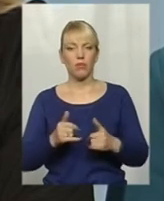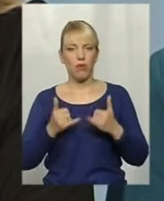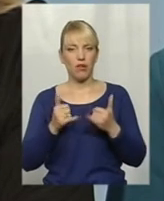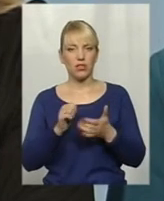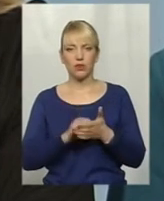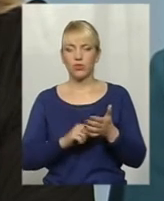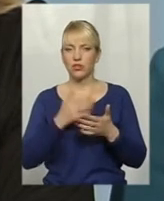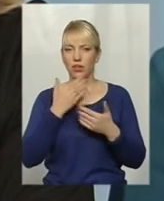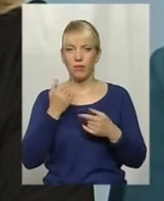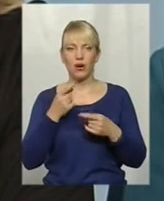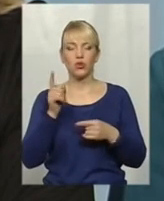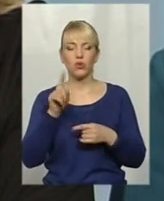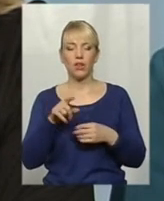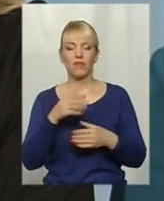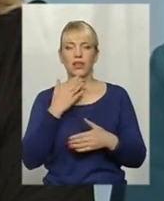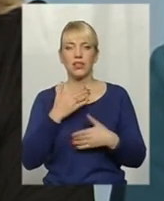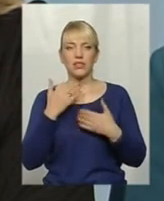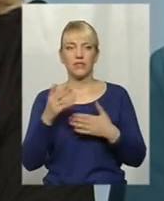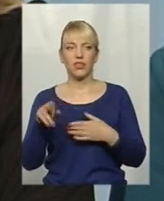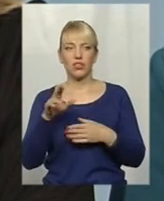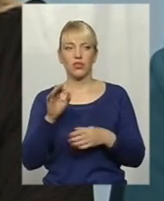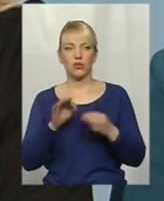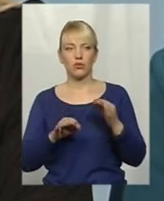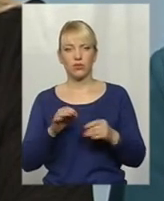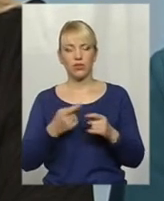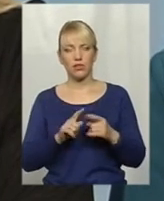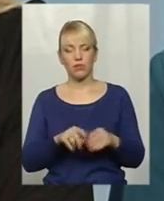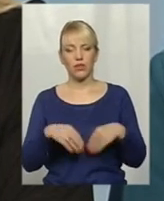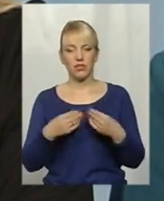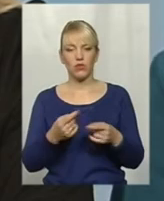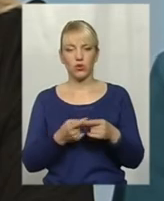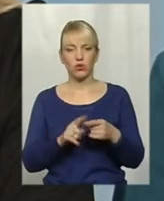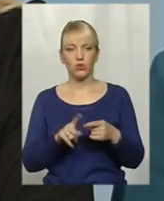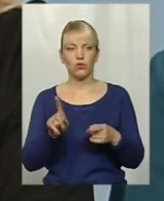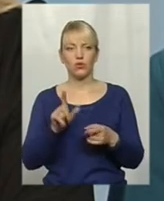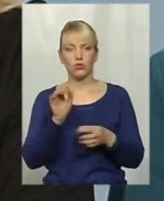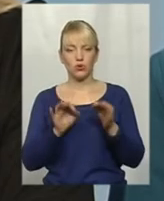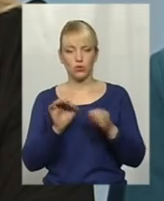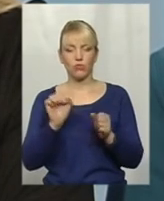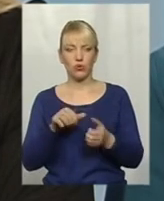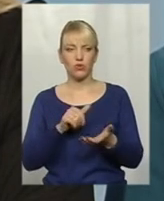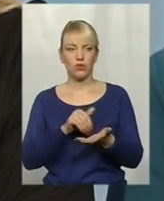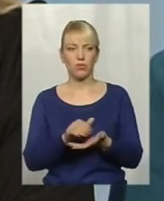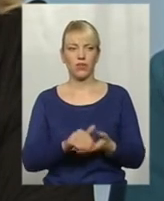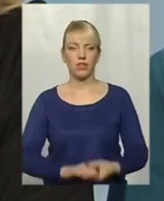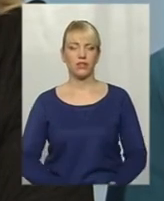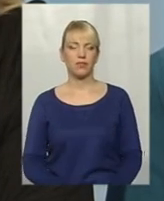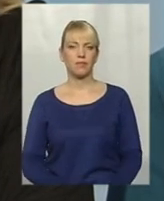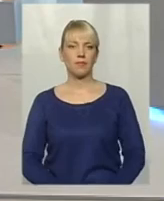немає, то навіть звернення до суду, як правило, призводить до того, що суд відмовляє задоволені